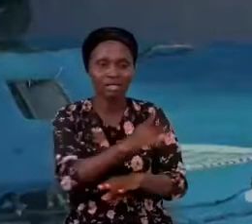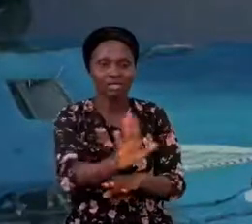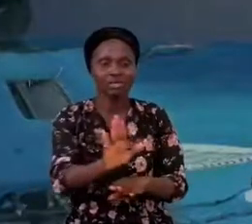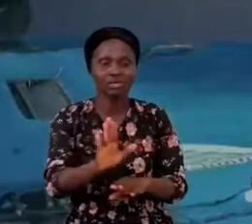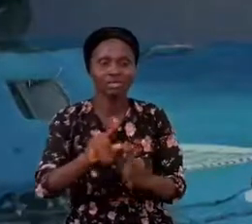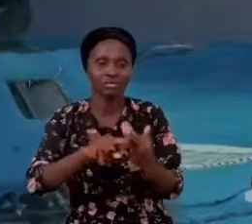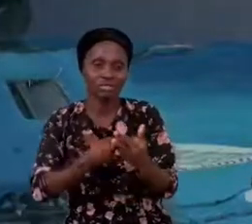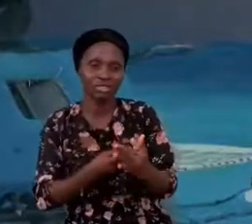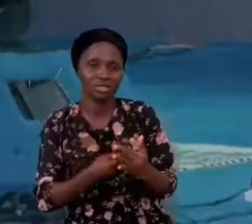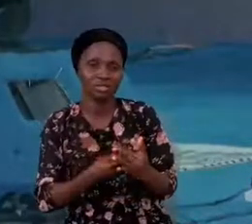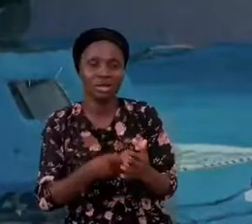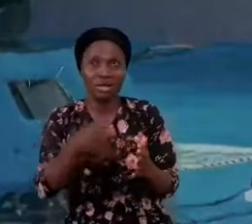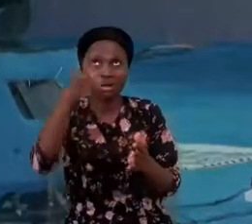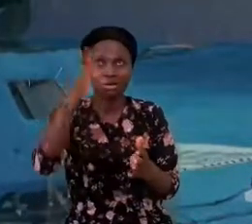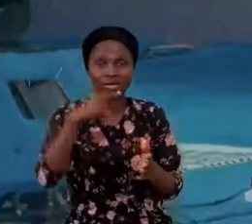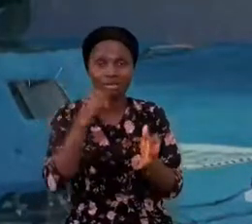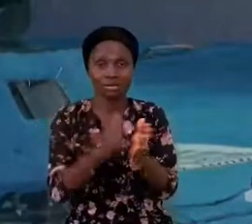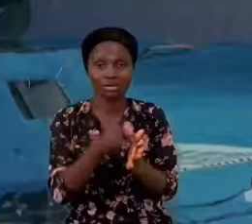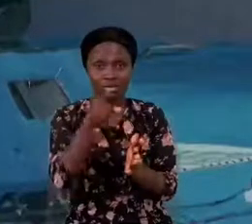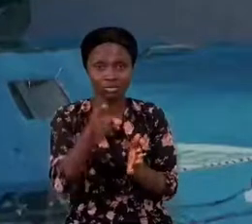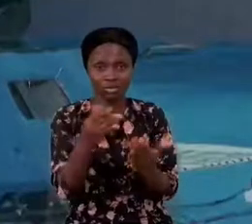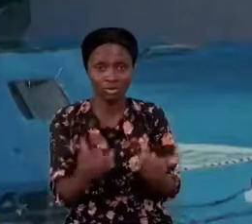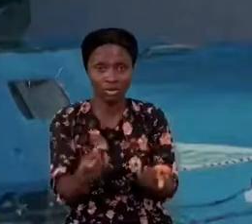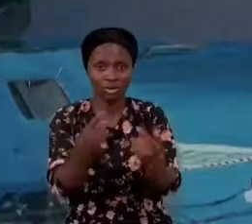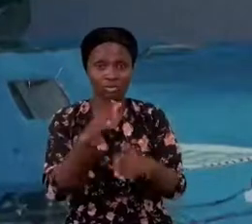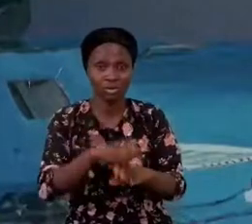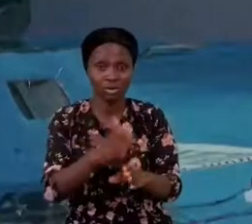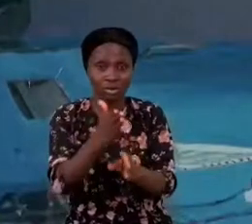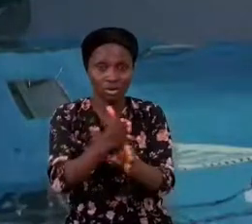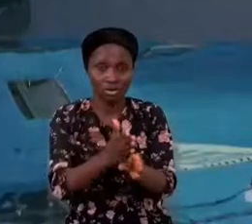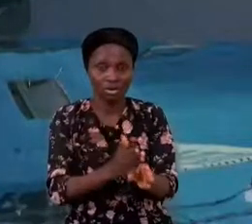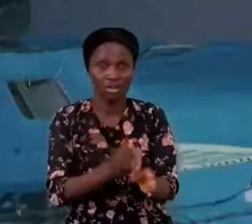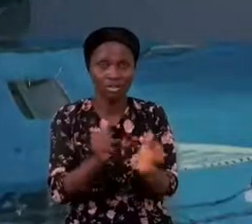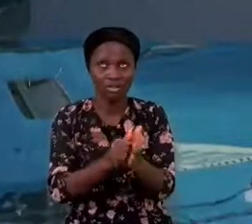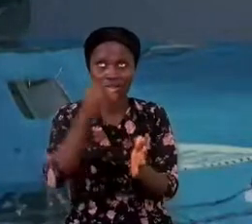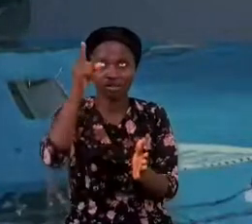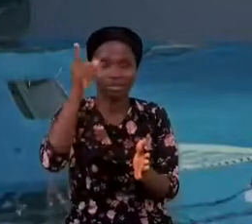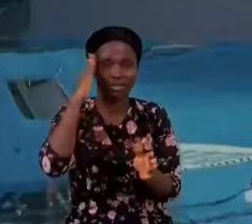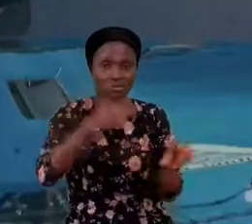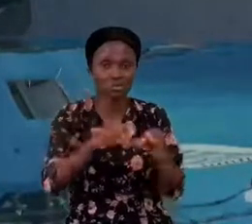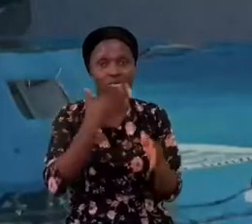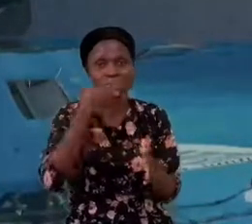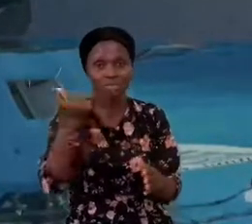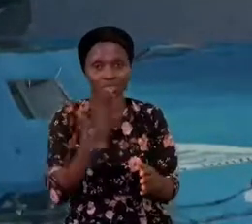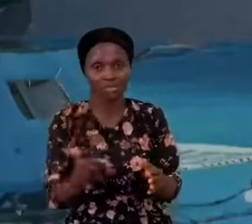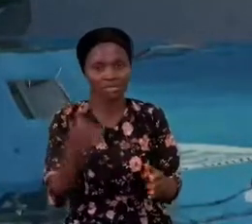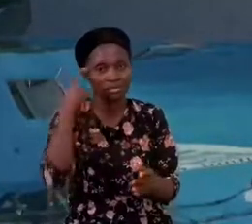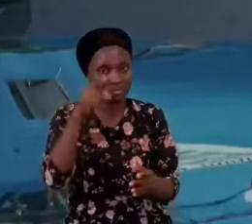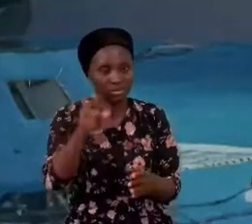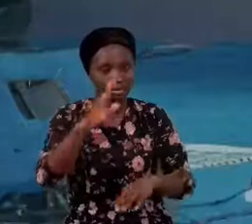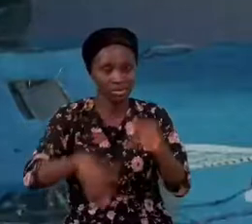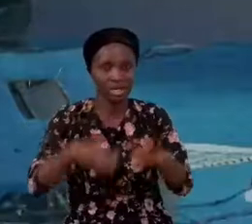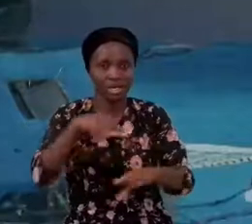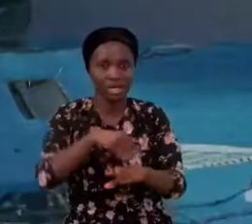choses pour toi qu'au commencement, et tu sauras que je suis l'Éternel. De meilleures